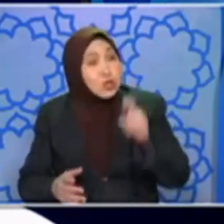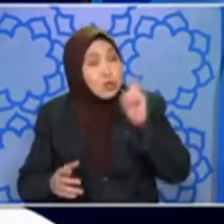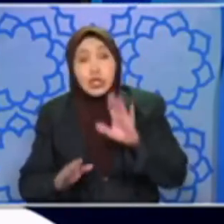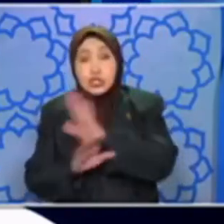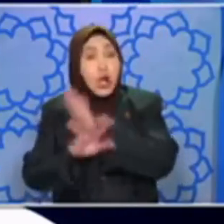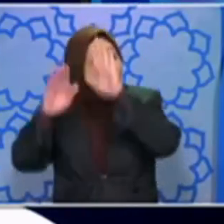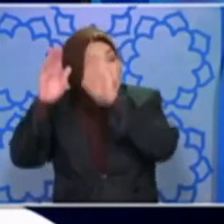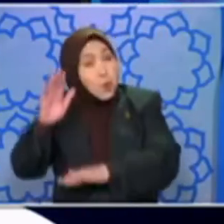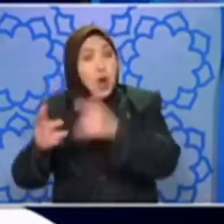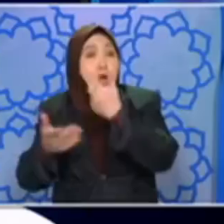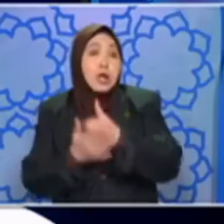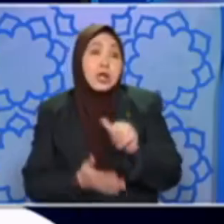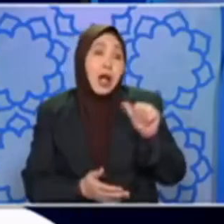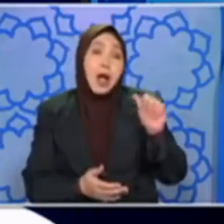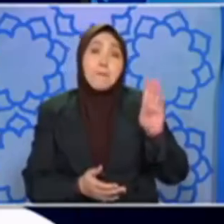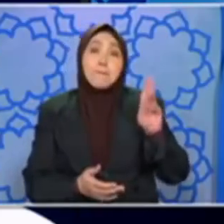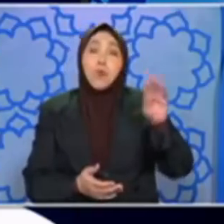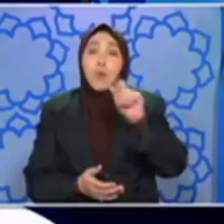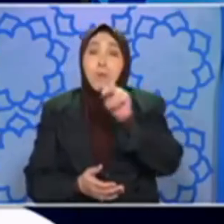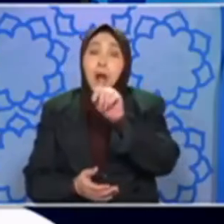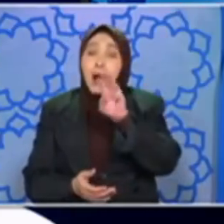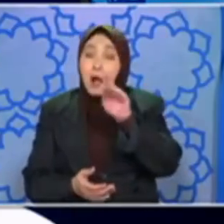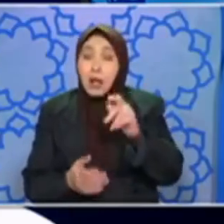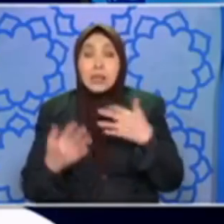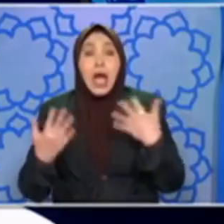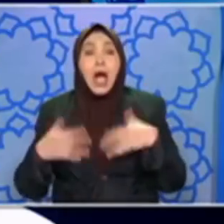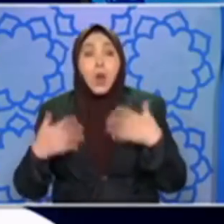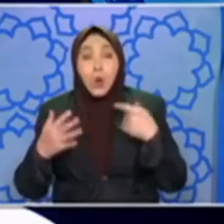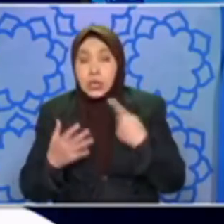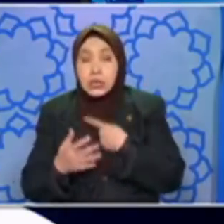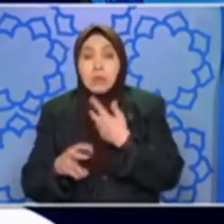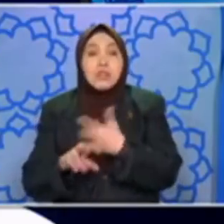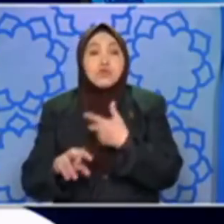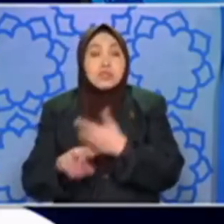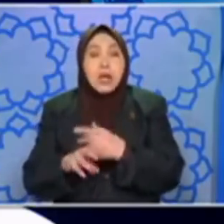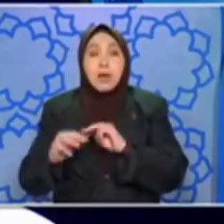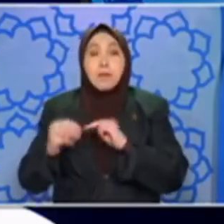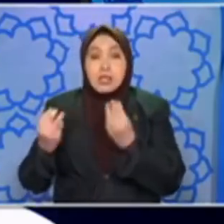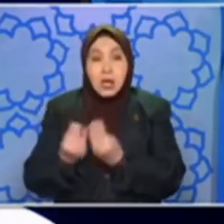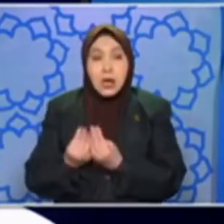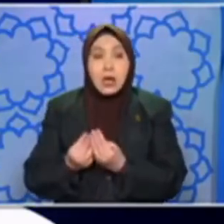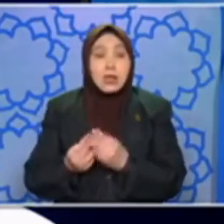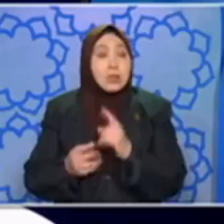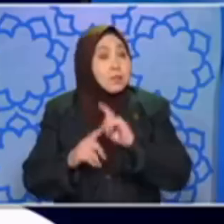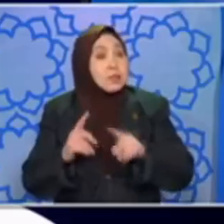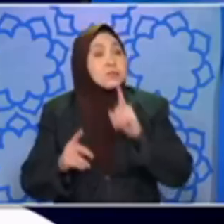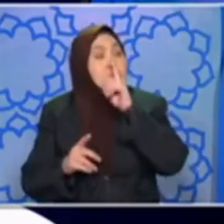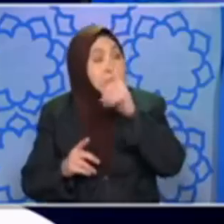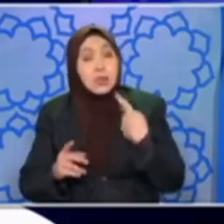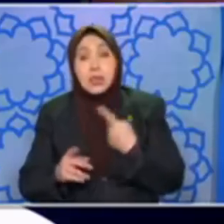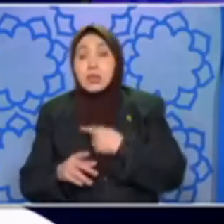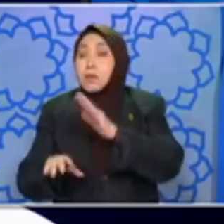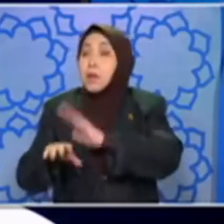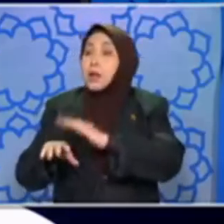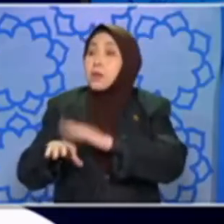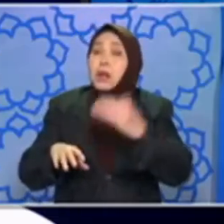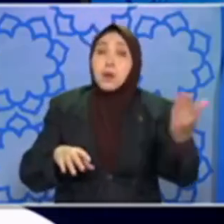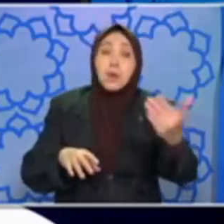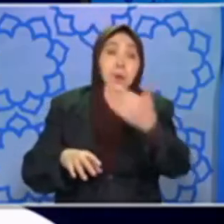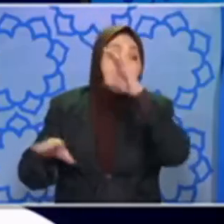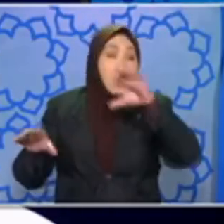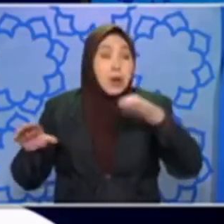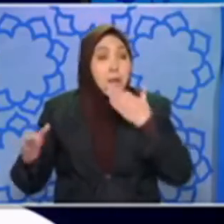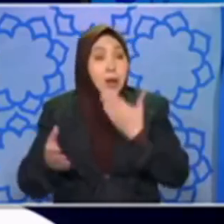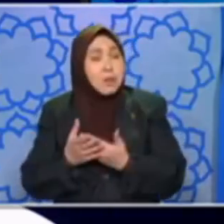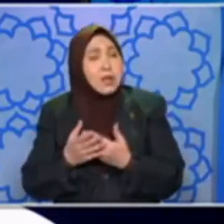Bakar, khuatir nanti kita menyusahkan kepada masyarakat. Padahal sebenarnya ketika kita mengajak ke arah kebaikan, yang